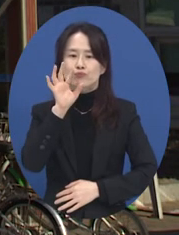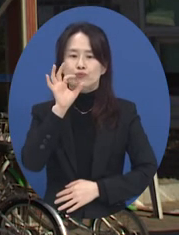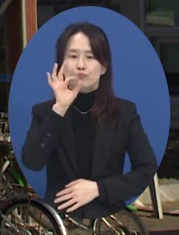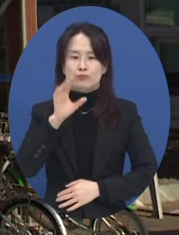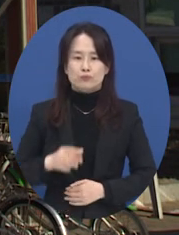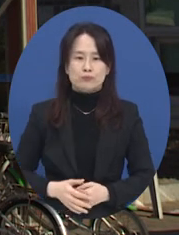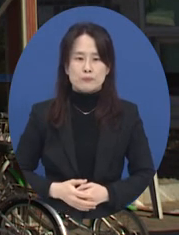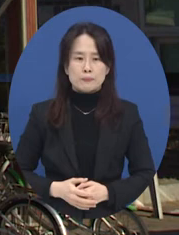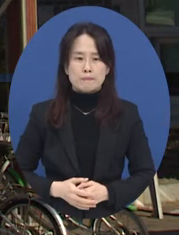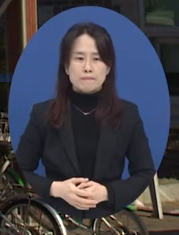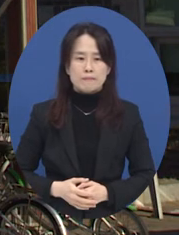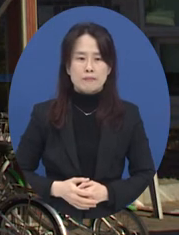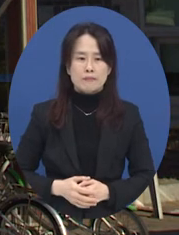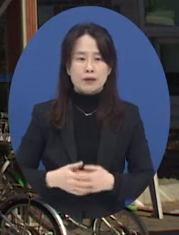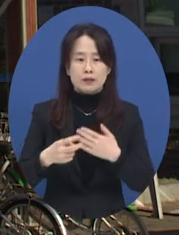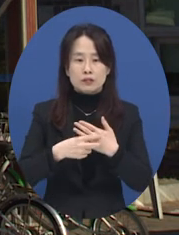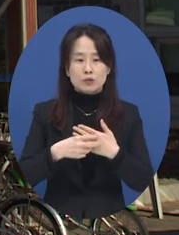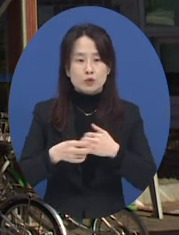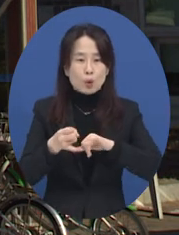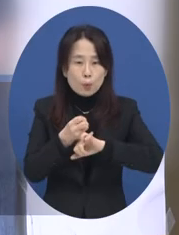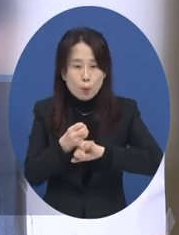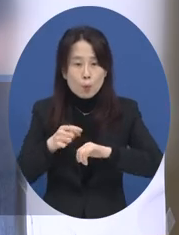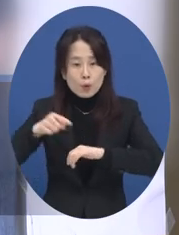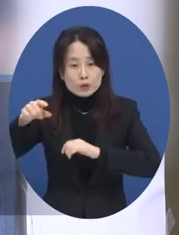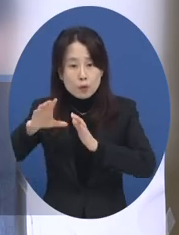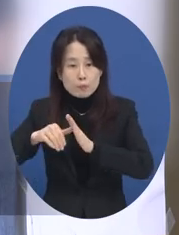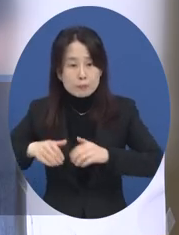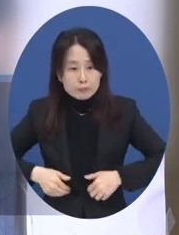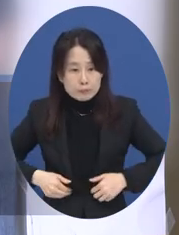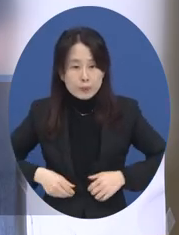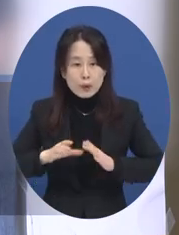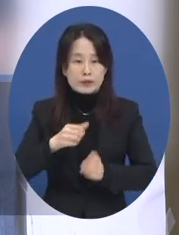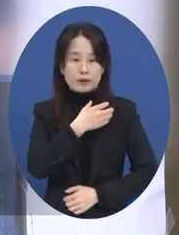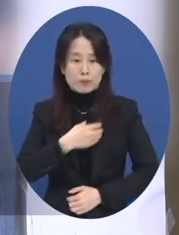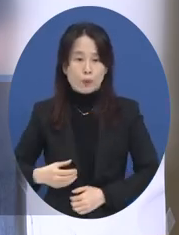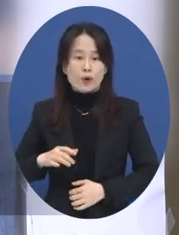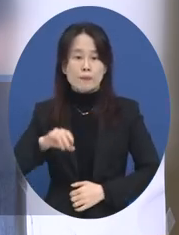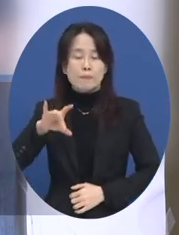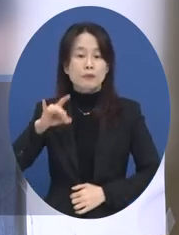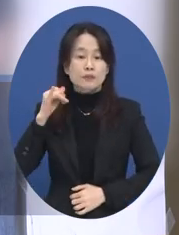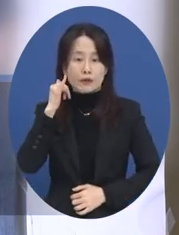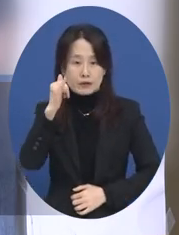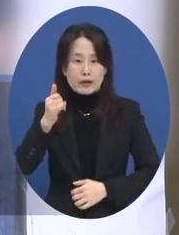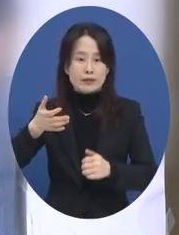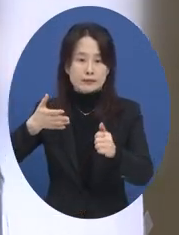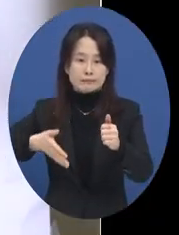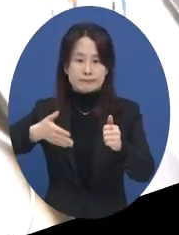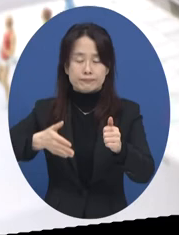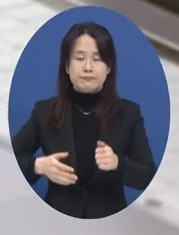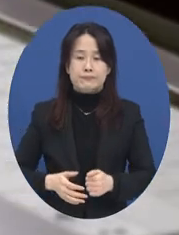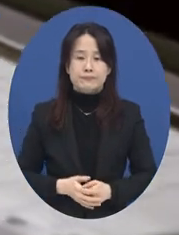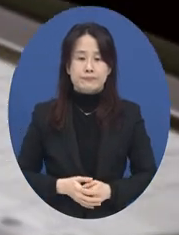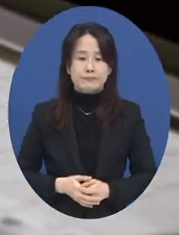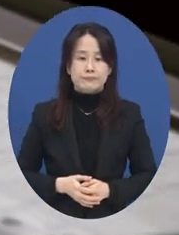합니다 진료 등 외출 읽고 필요한 경우엔 반드시 관할 보건소에 먼저 연락해야 합니다